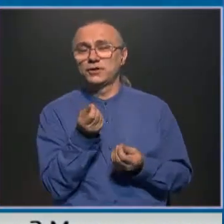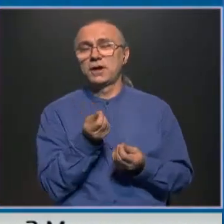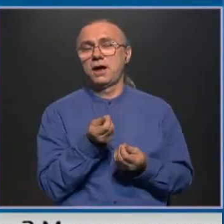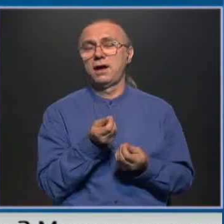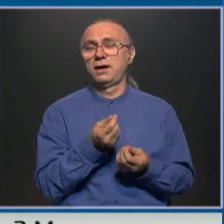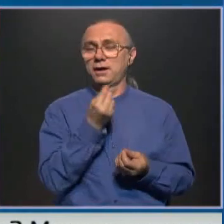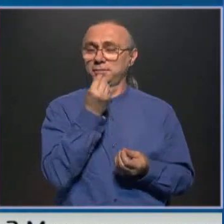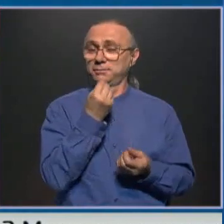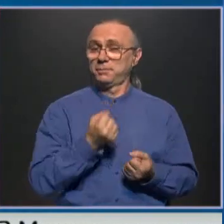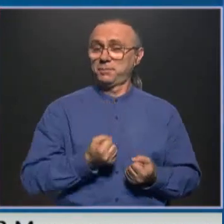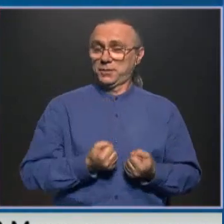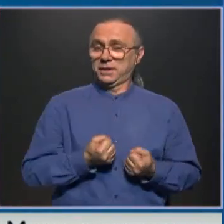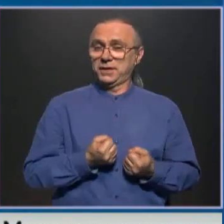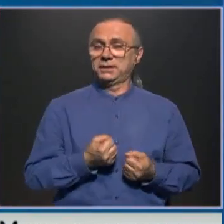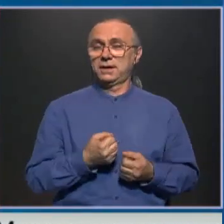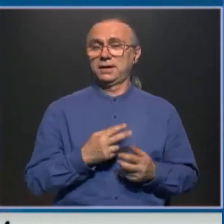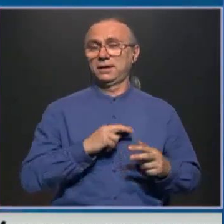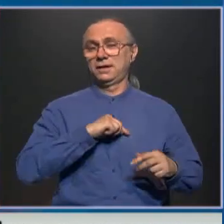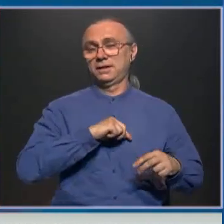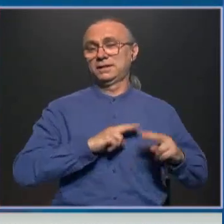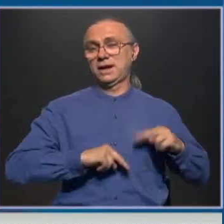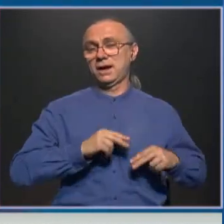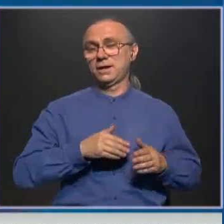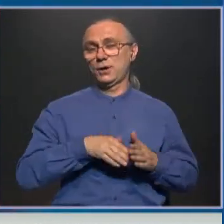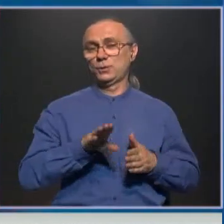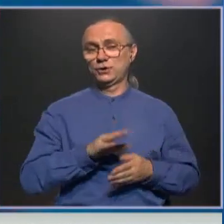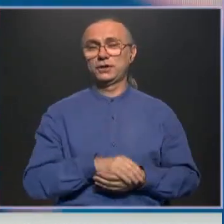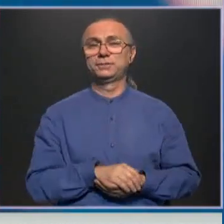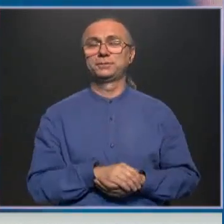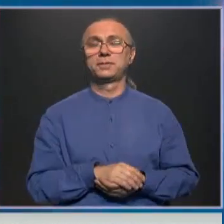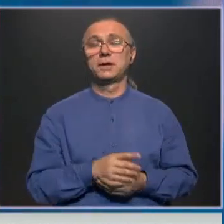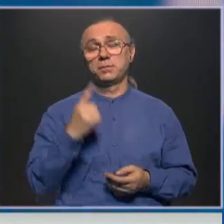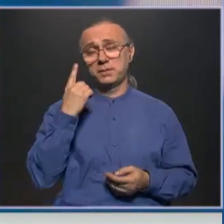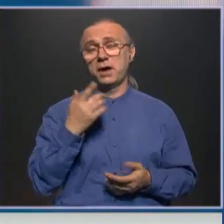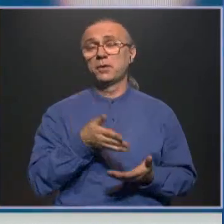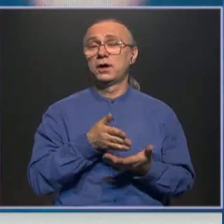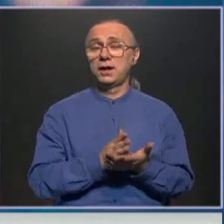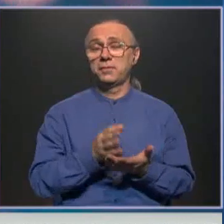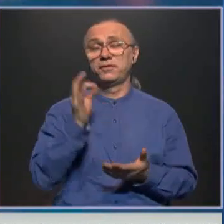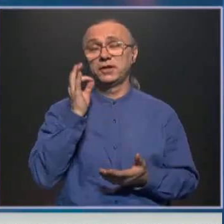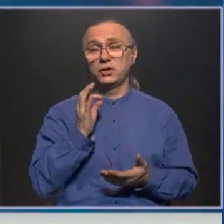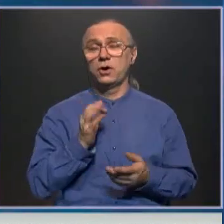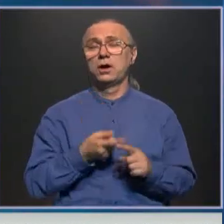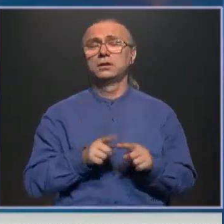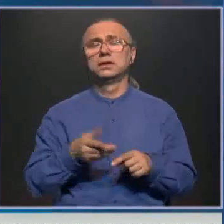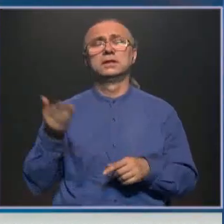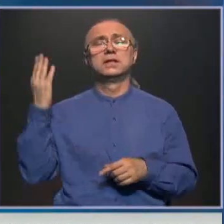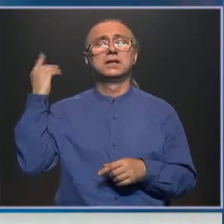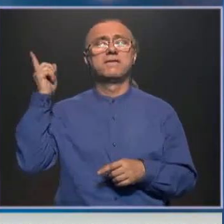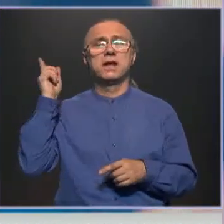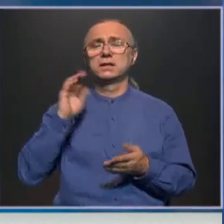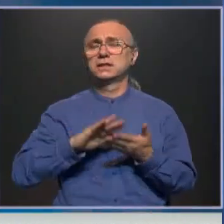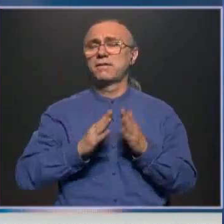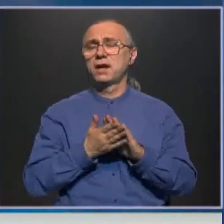настроение лучше. Если мы, конечно, понимаем, что хлеб и вино – это еще с ветхозаветных времен, как некоторый